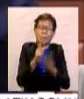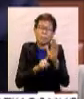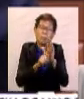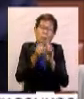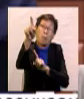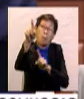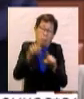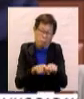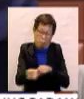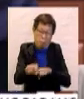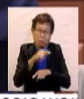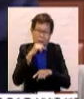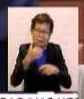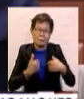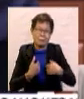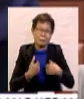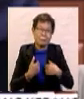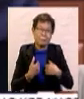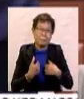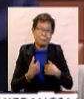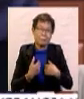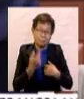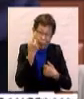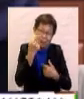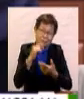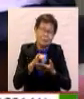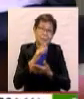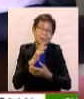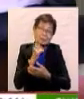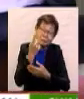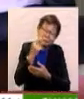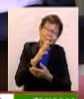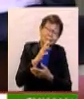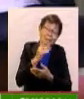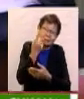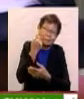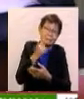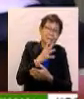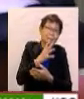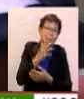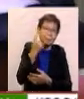akibat daripada kejatuhan yang di mention tadi lah, kejatuhan dan sebagainya.